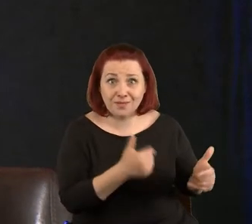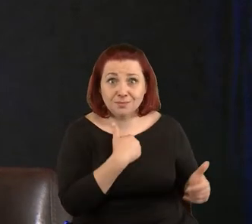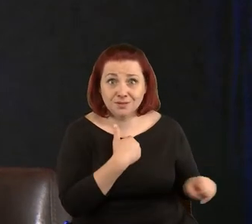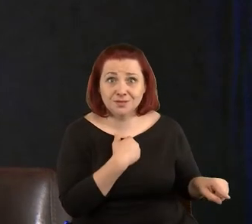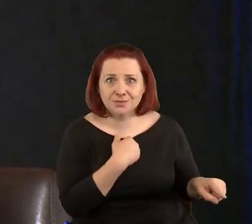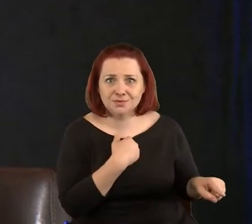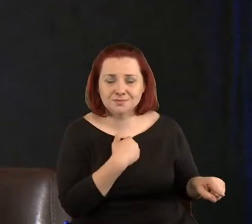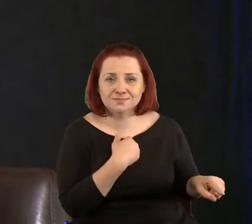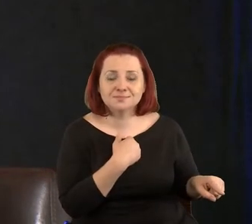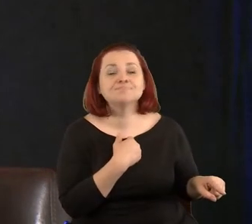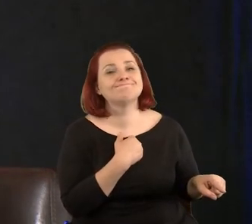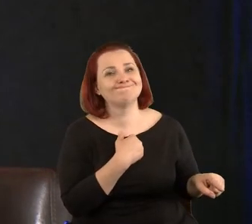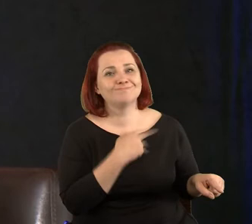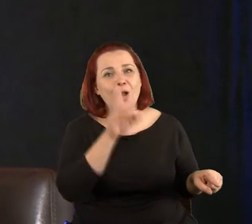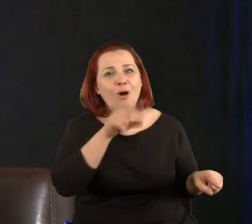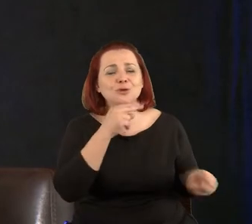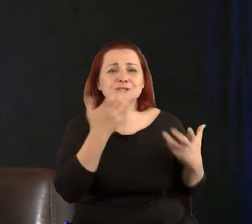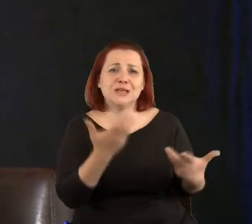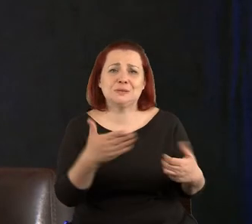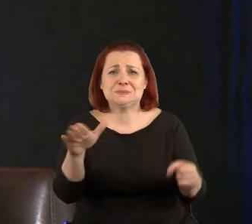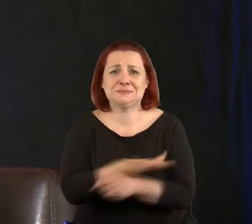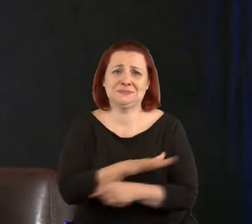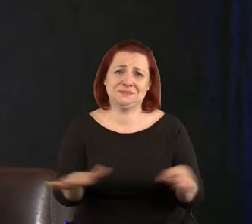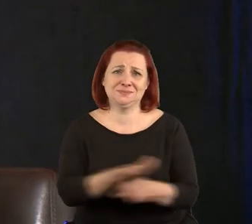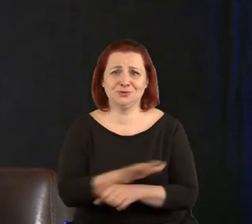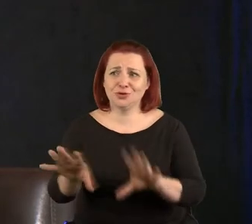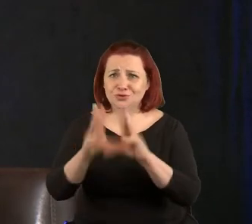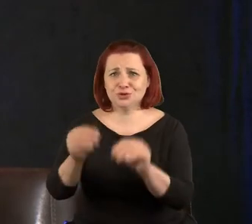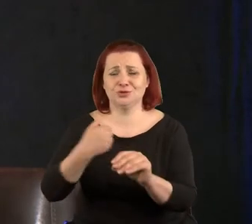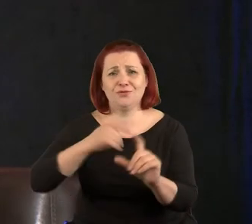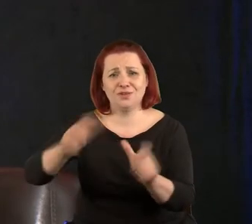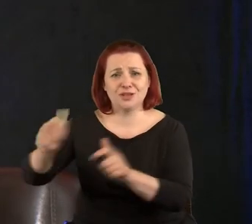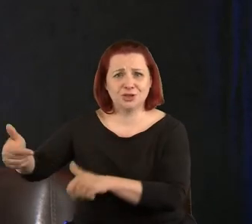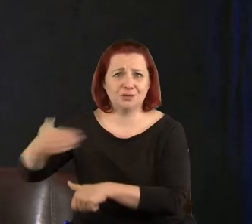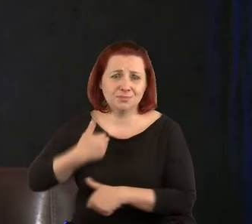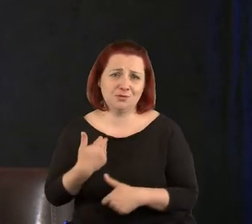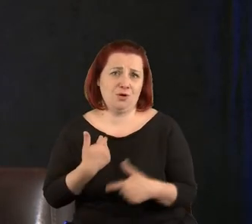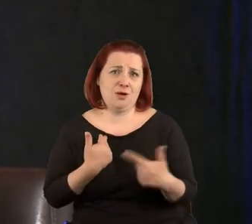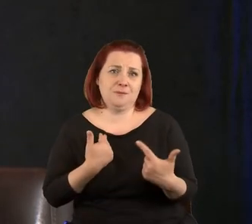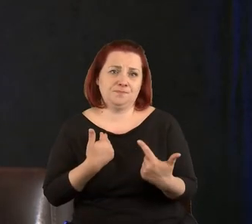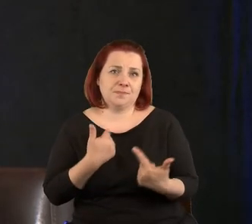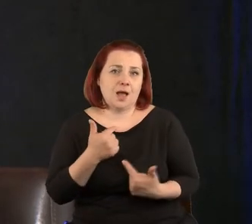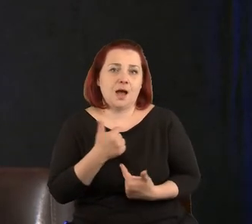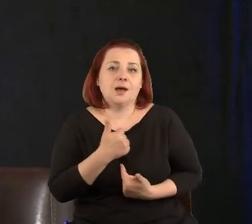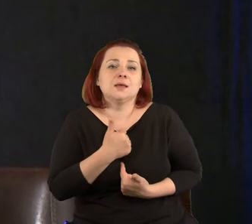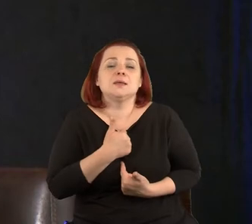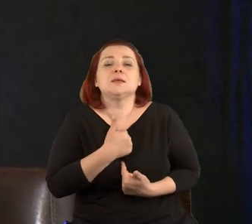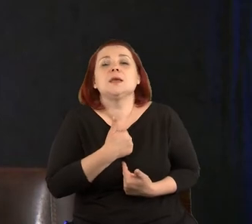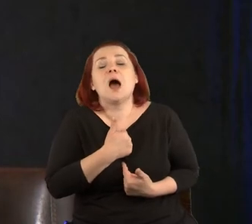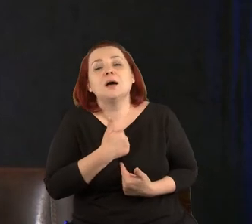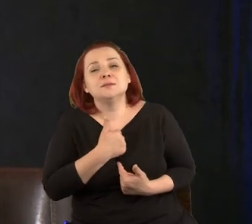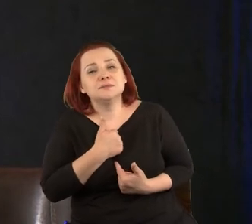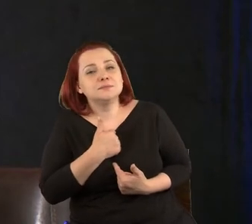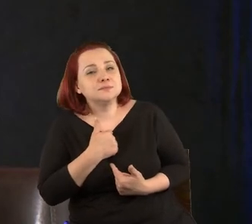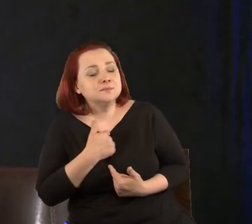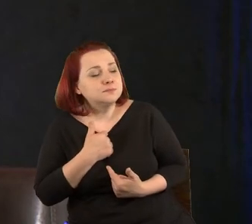bardzo chciał mi jakoś zrewanżować się, że to wszystko się działo, a ja z wredotą odszczekiwałam,